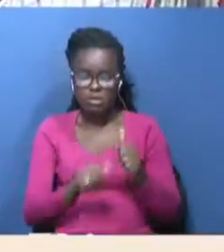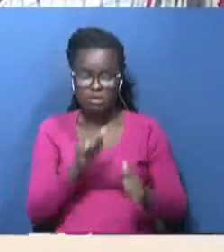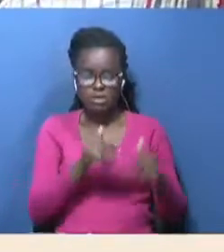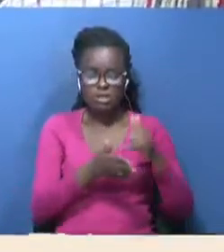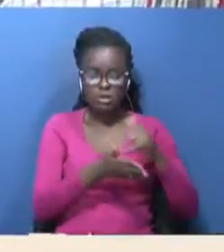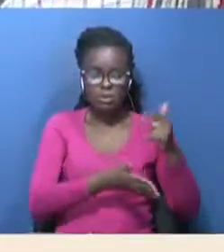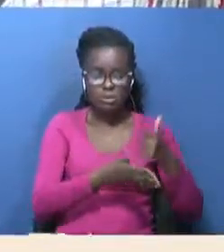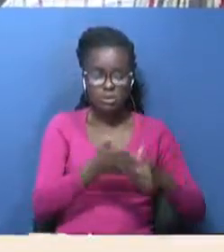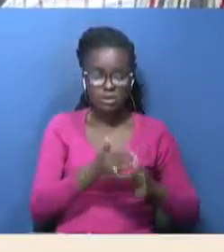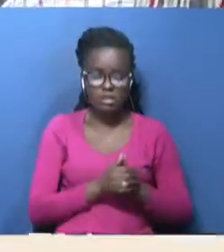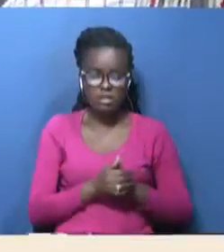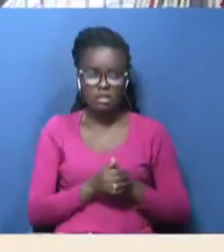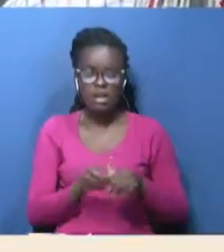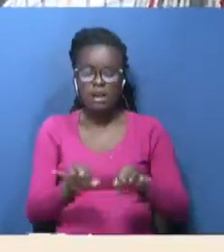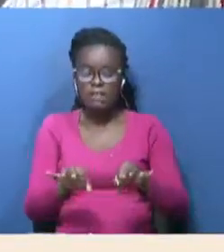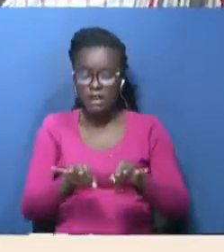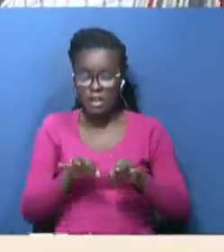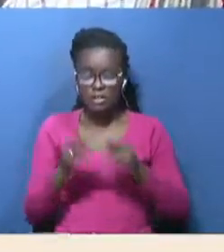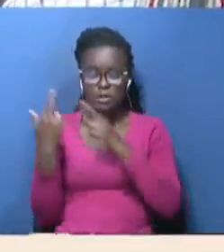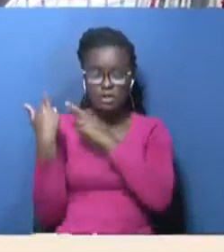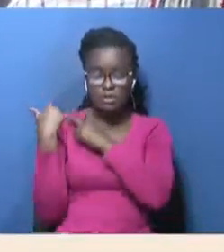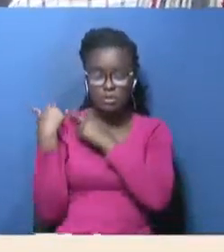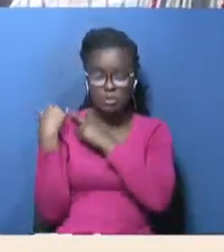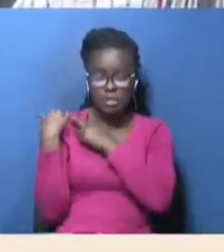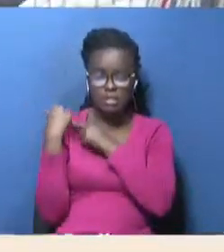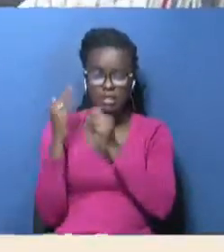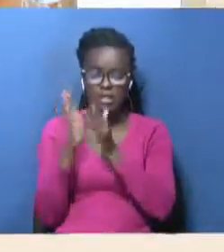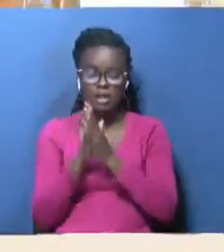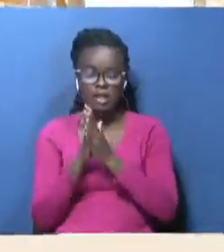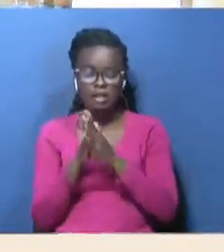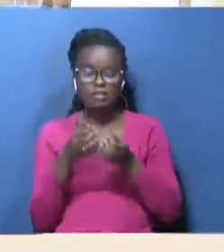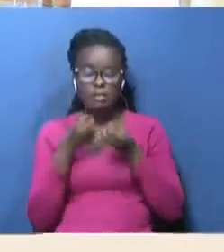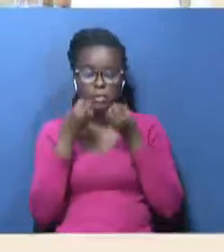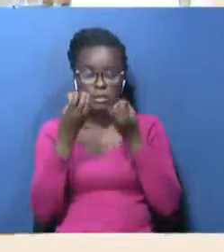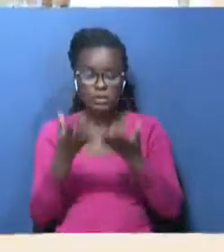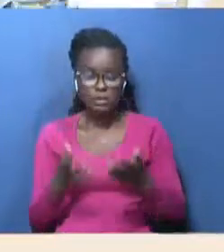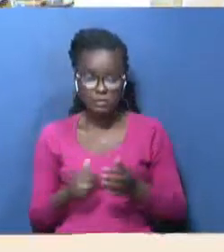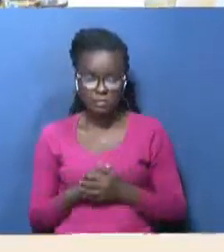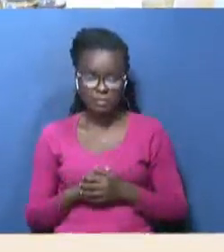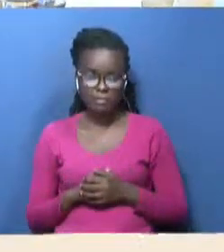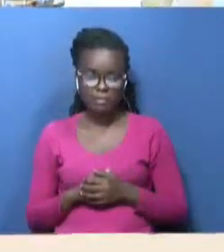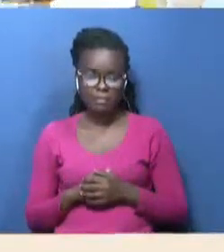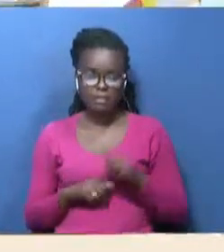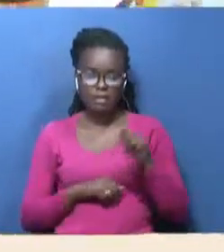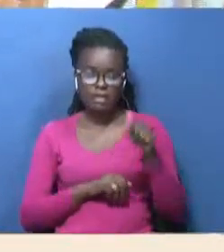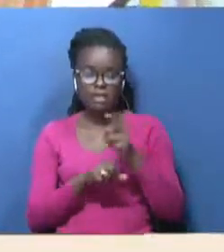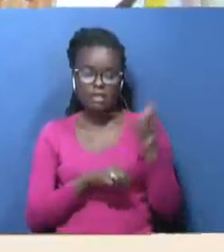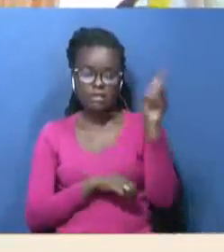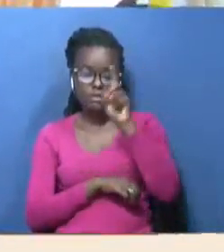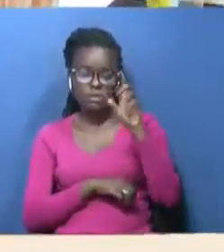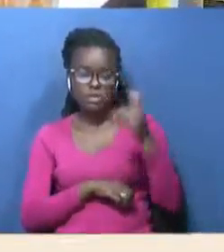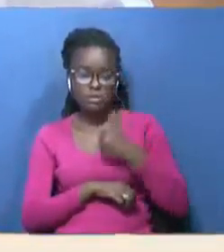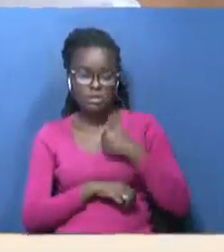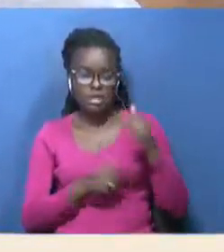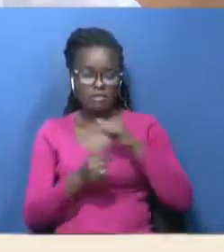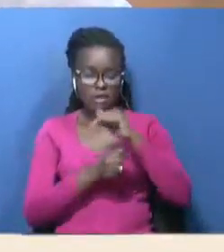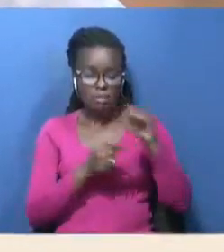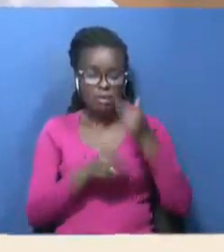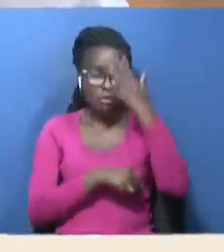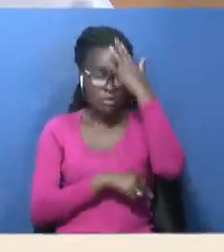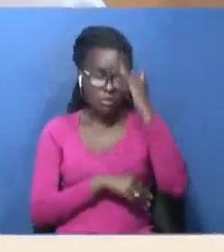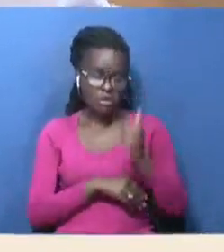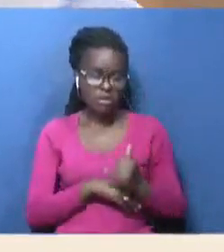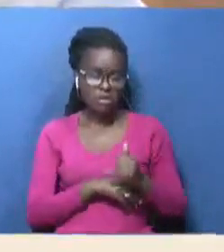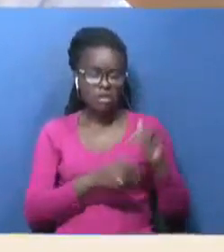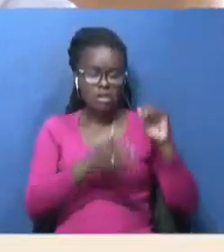a pursuit of financial accountability and statement. Nĩ kumana na ũndũ ũyũ ciũria ikoretwo ikĩyumĩria ciĩgiĩ gĩtũmi gĩa kũhotoma